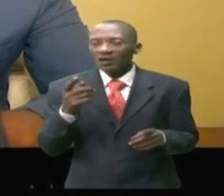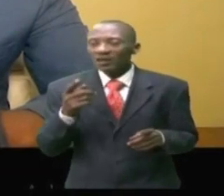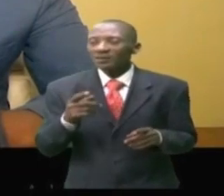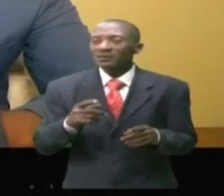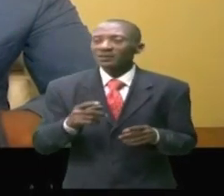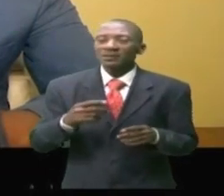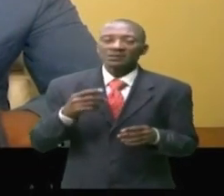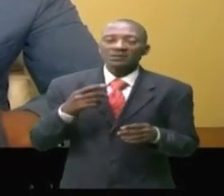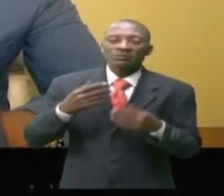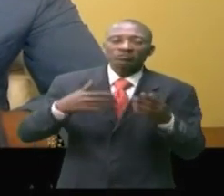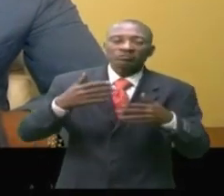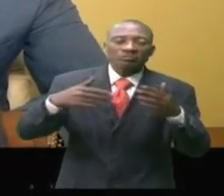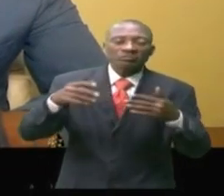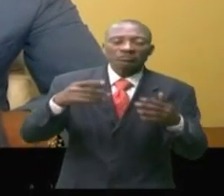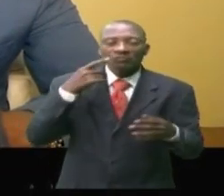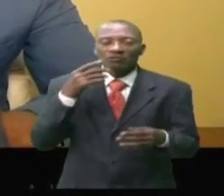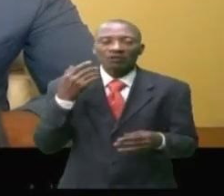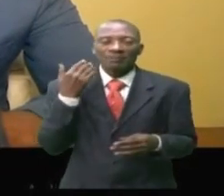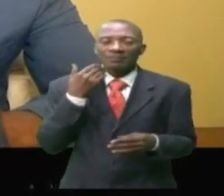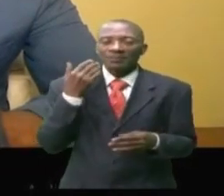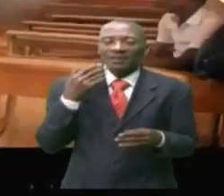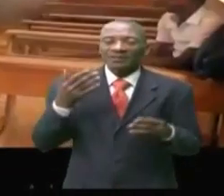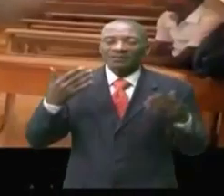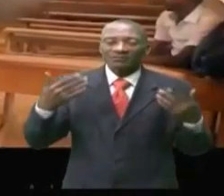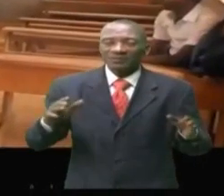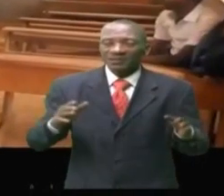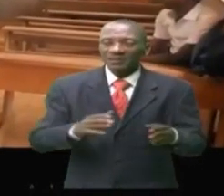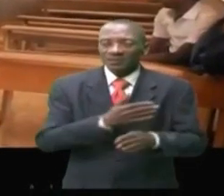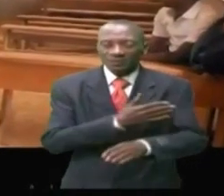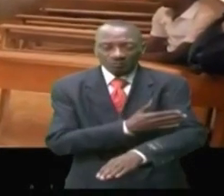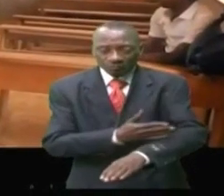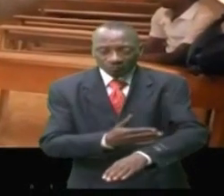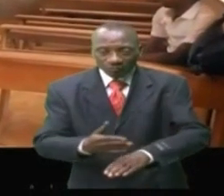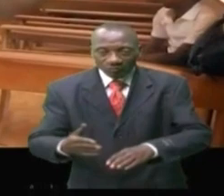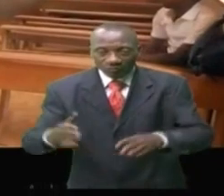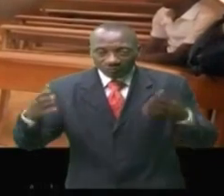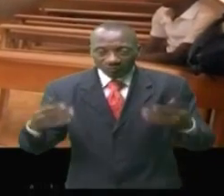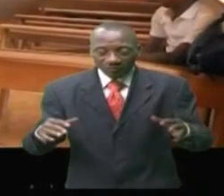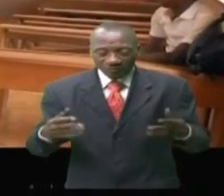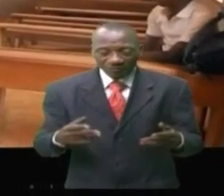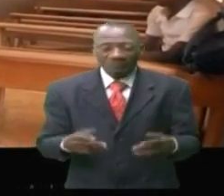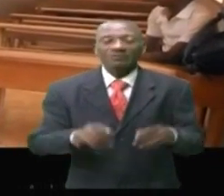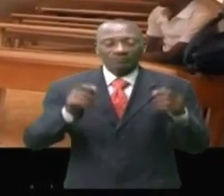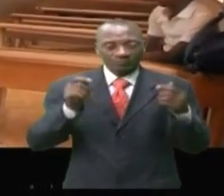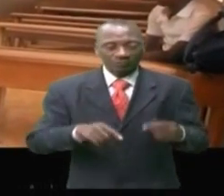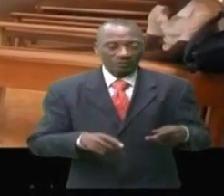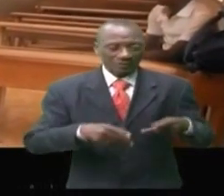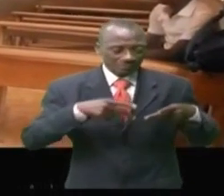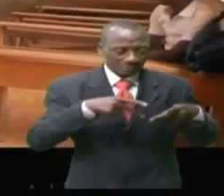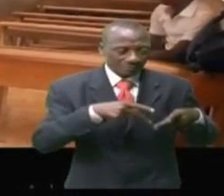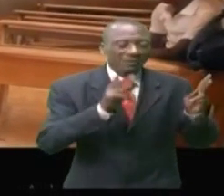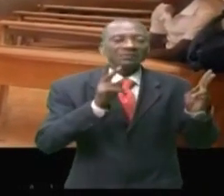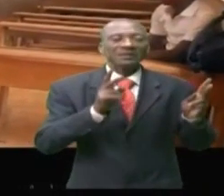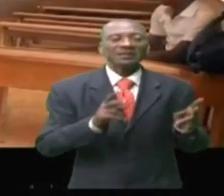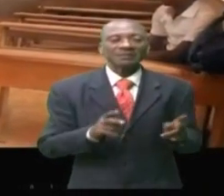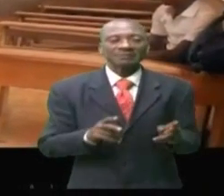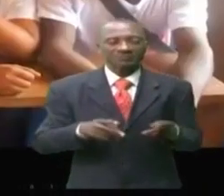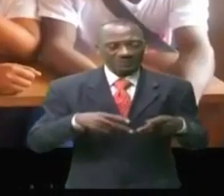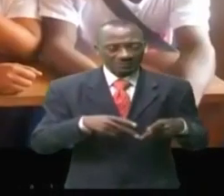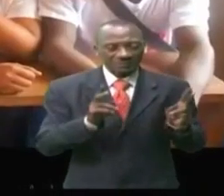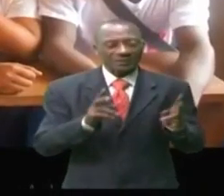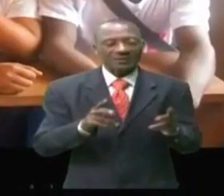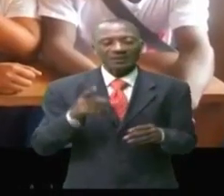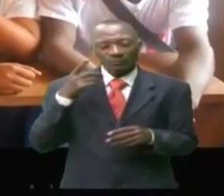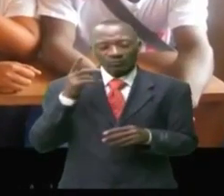qui risquerait aussi de tuer beaucoup d'enfants. Vu cette mesure, plusieurs écoles de la ville de Bouta n'ont pas connu leur ambiance habituelle